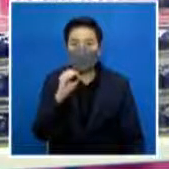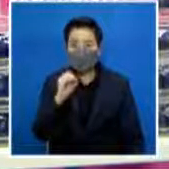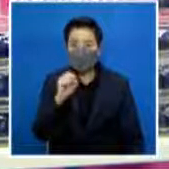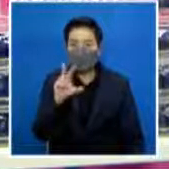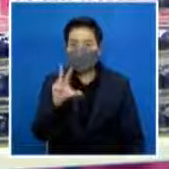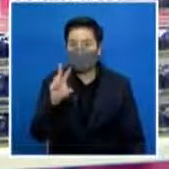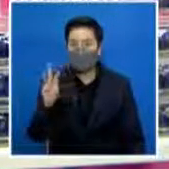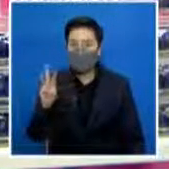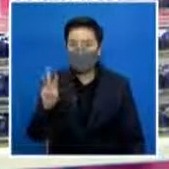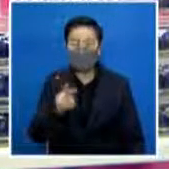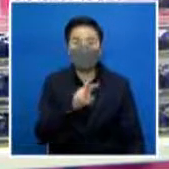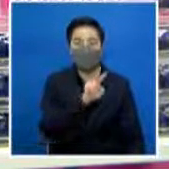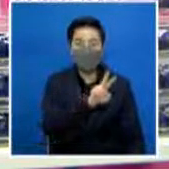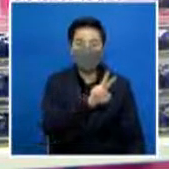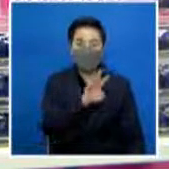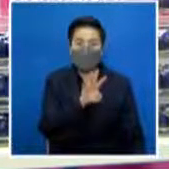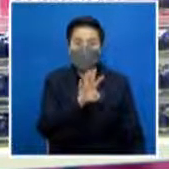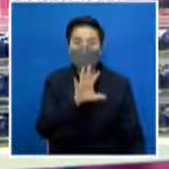2453036